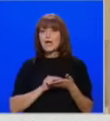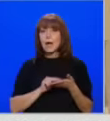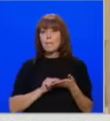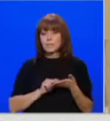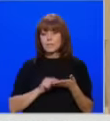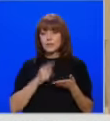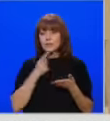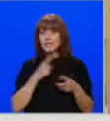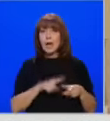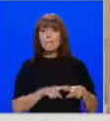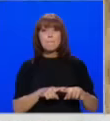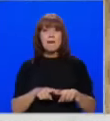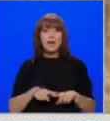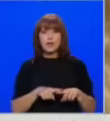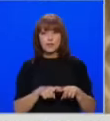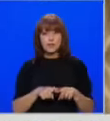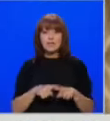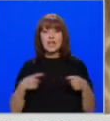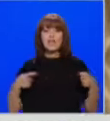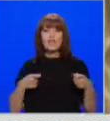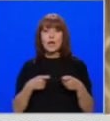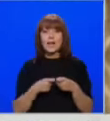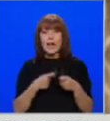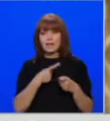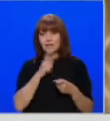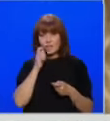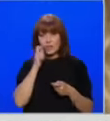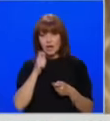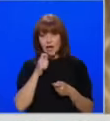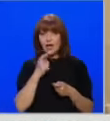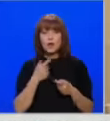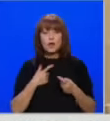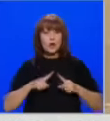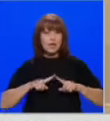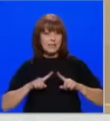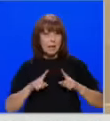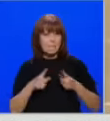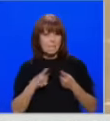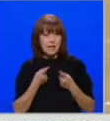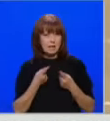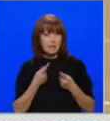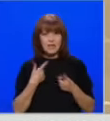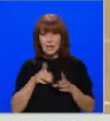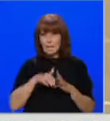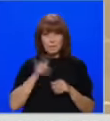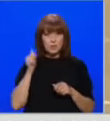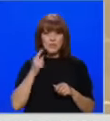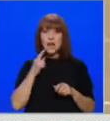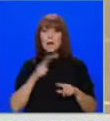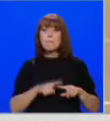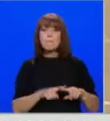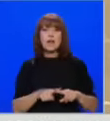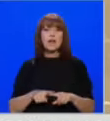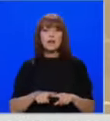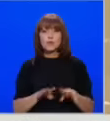в Беларус и за войната в Украина. Когато бях принудена спешно да напусна Беларус, на бюрото